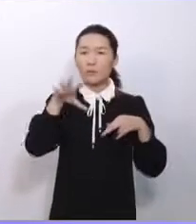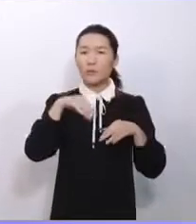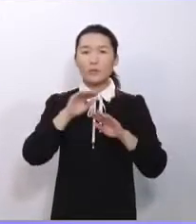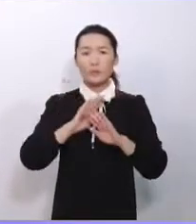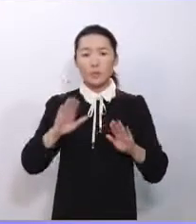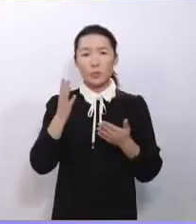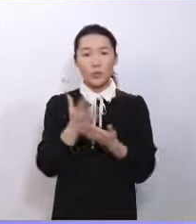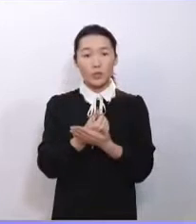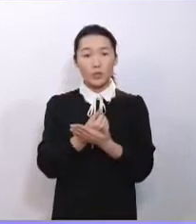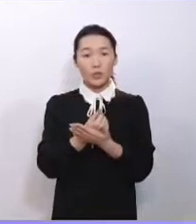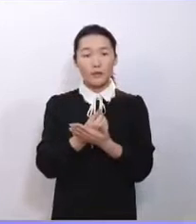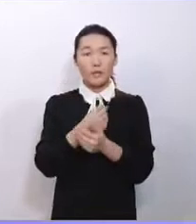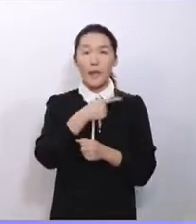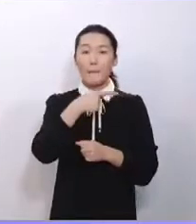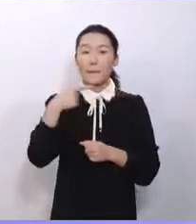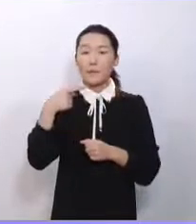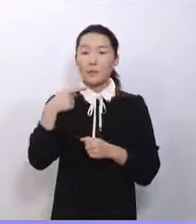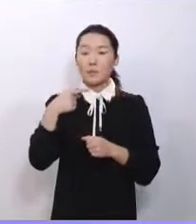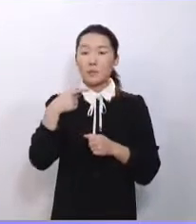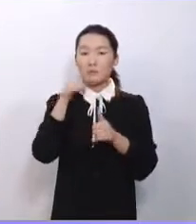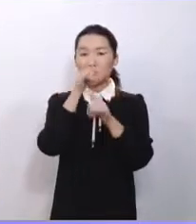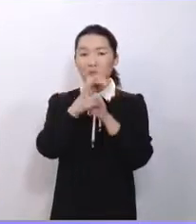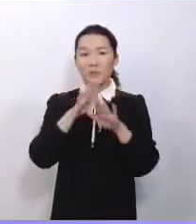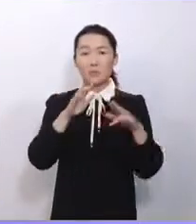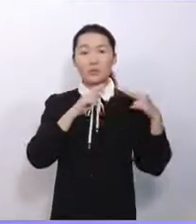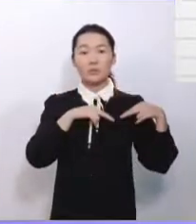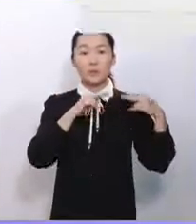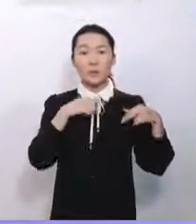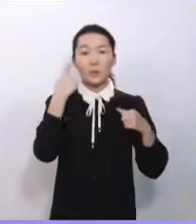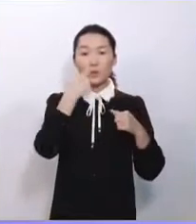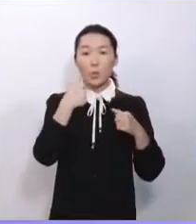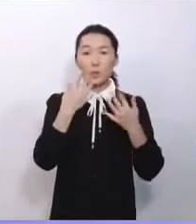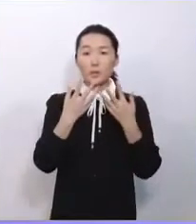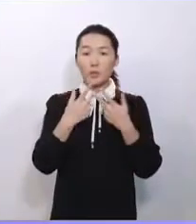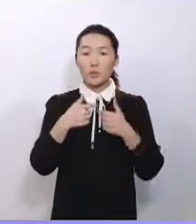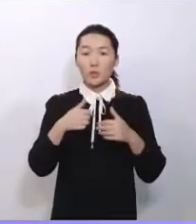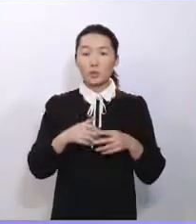получалось. И минус не получилось работать на устном счете.